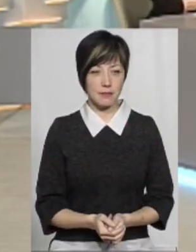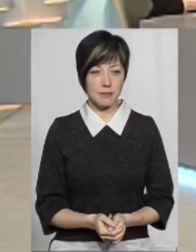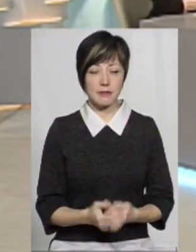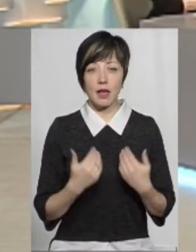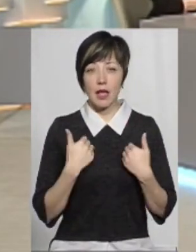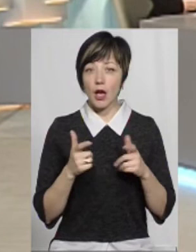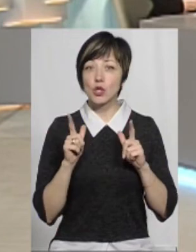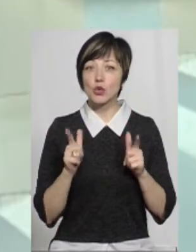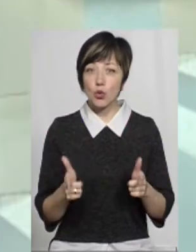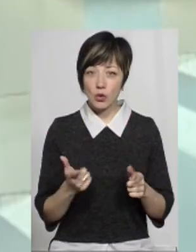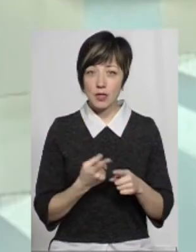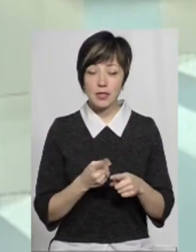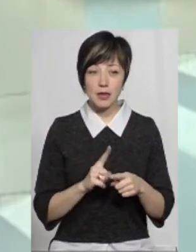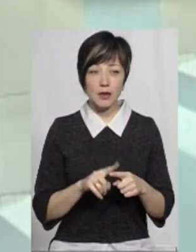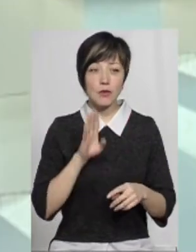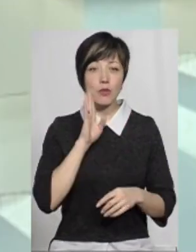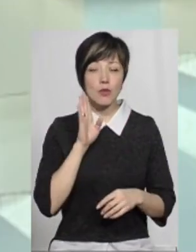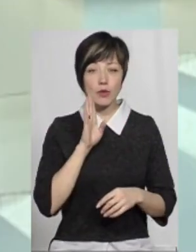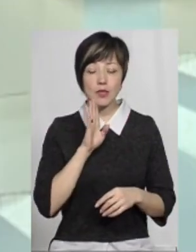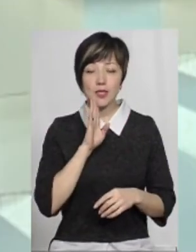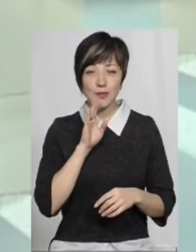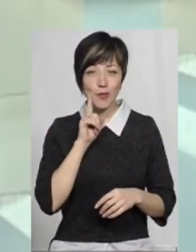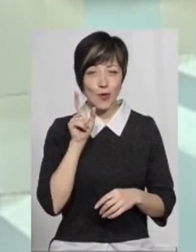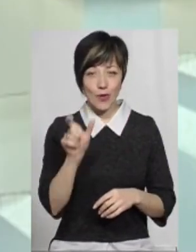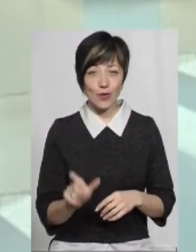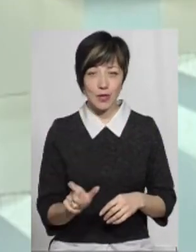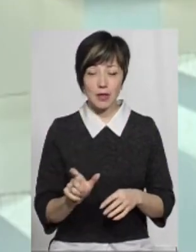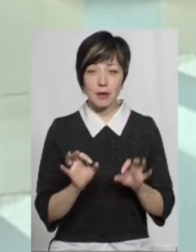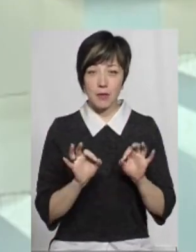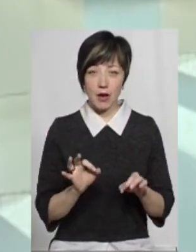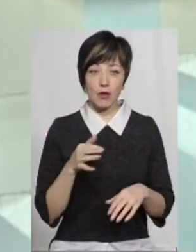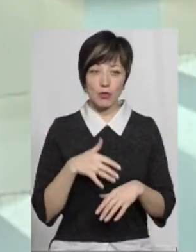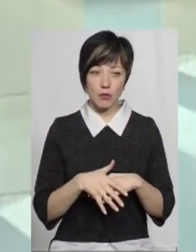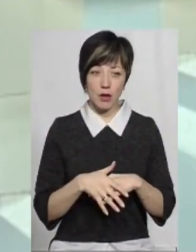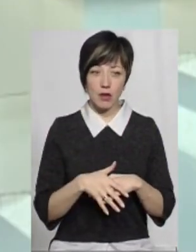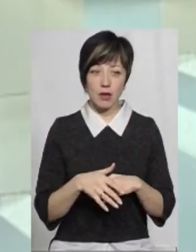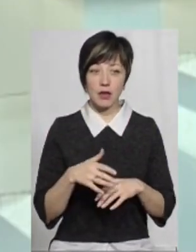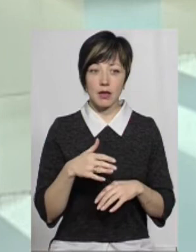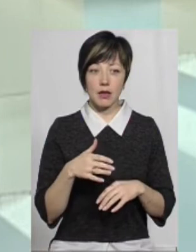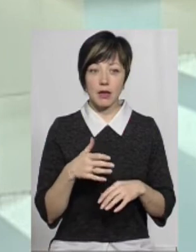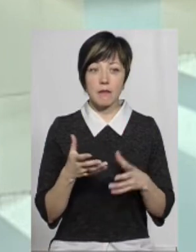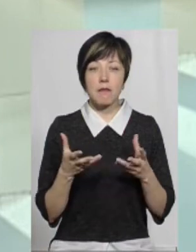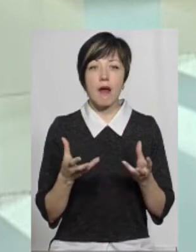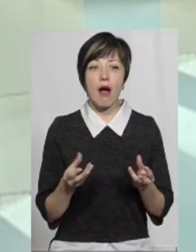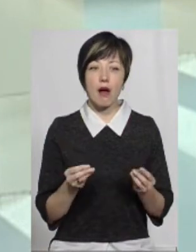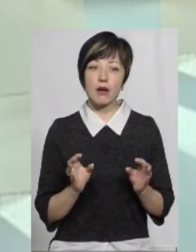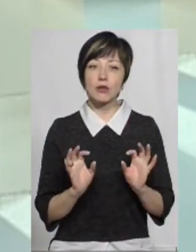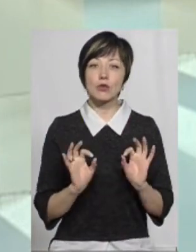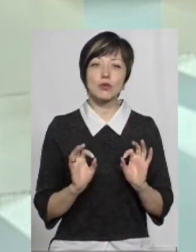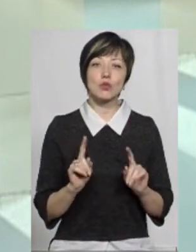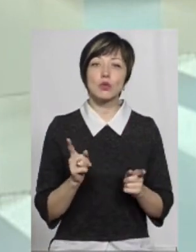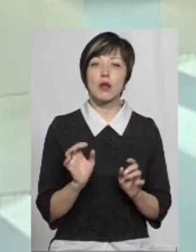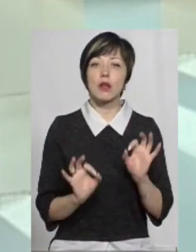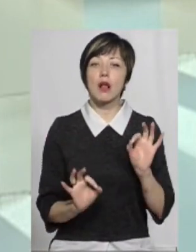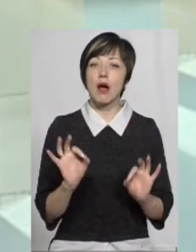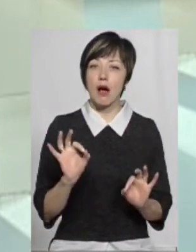день. Я згоден з цією молодою дівчиною, яка, ну, це правильно розуміє. Там дуже все м'яко, надто